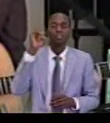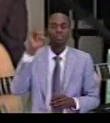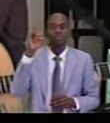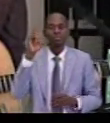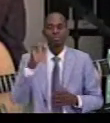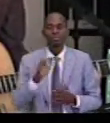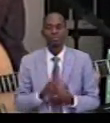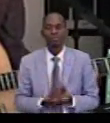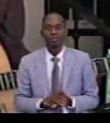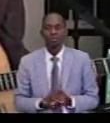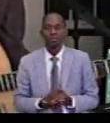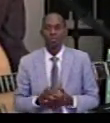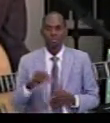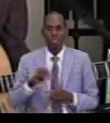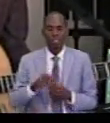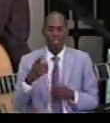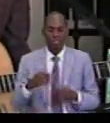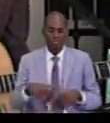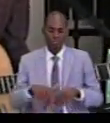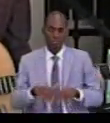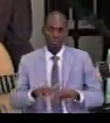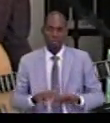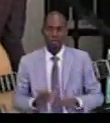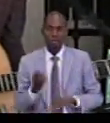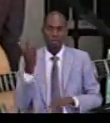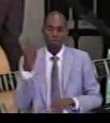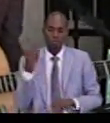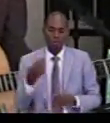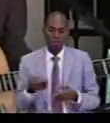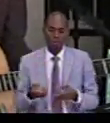Le tombeau fut déposé,